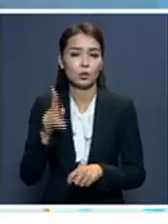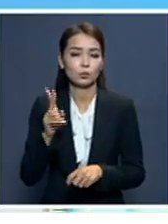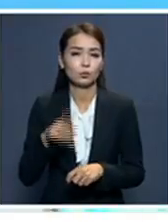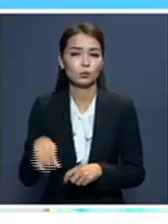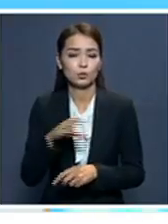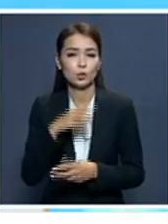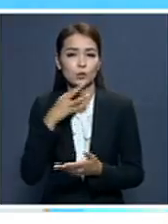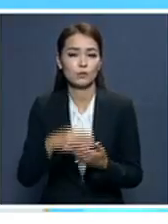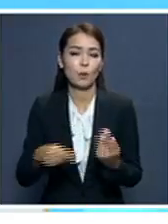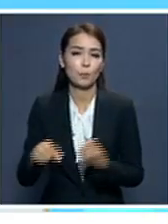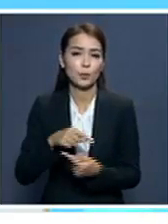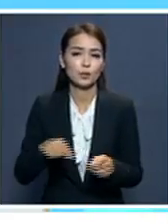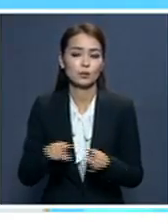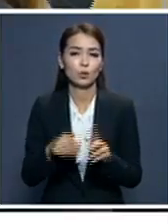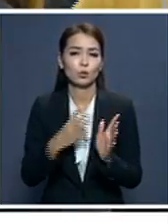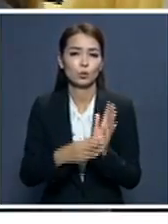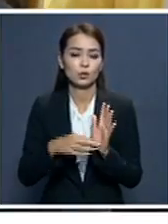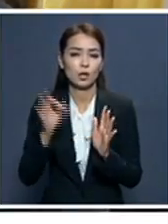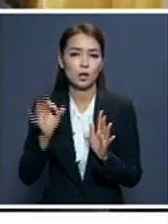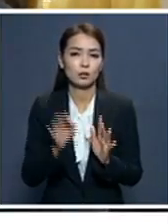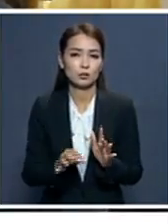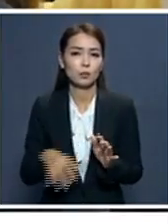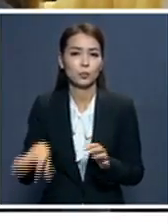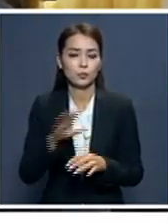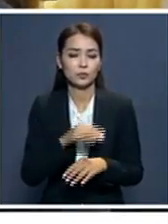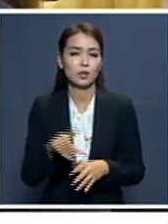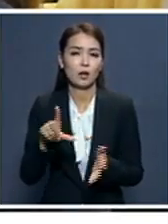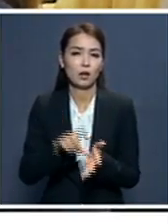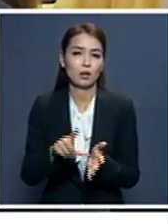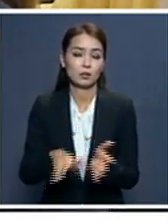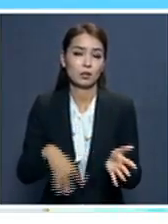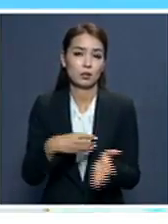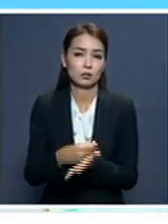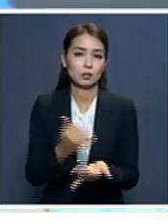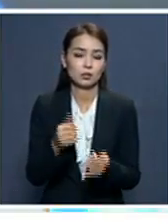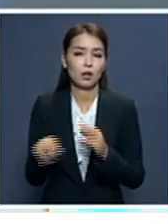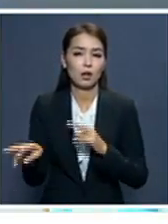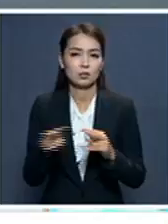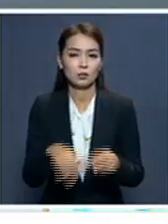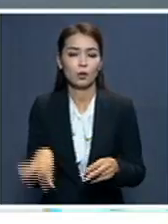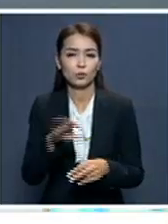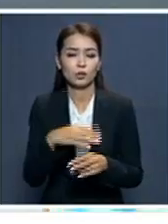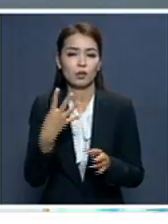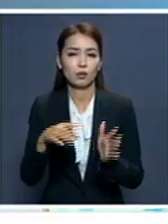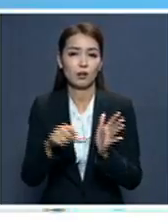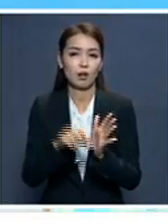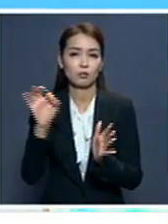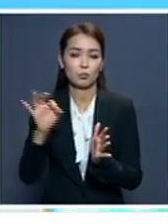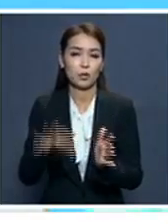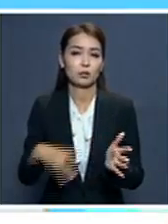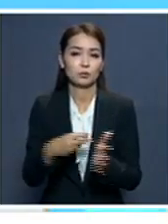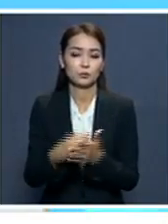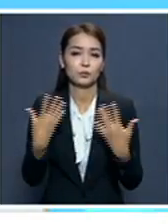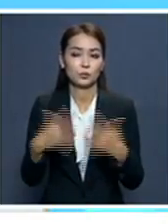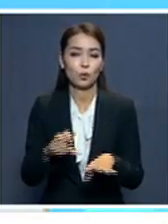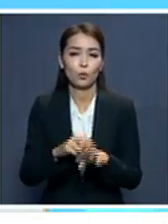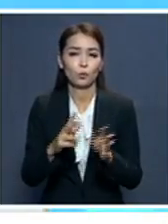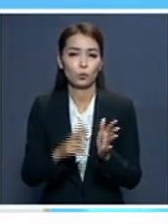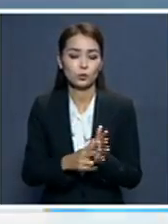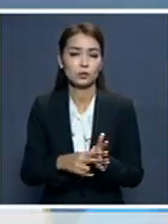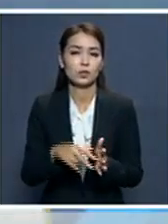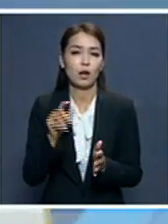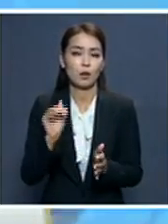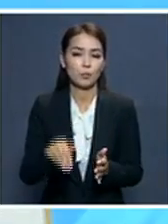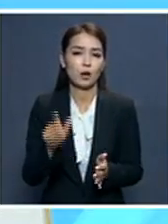орта бизнестің 90 мыңнан астам нысанында салық берешегі болған. Қазір соның 46% өтелді. Ал 18 мыңның салық